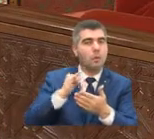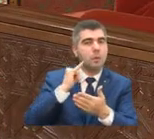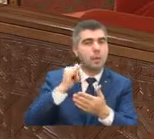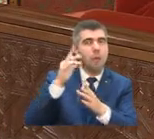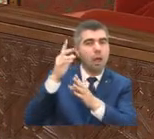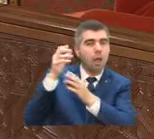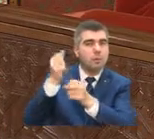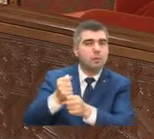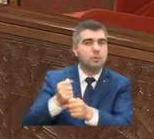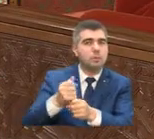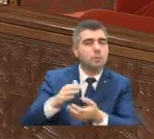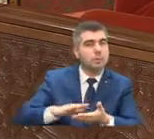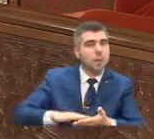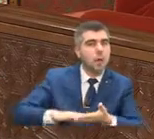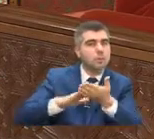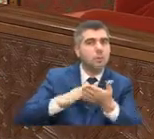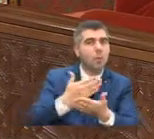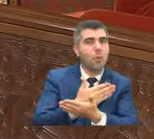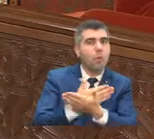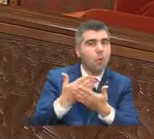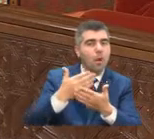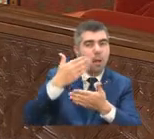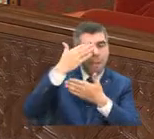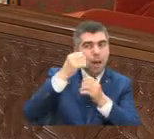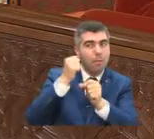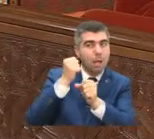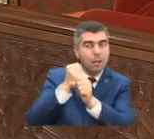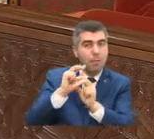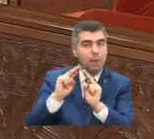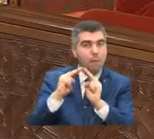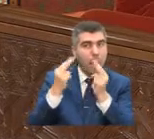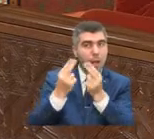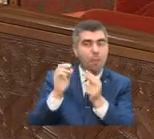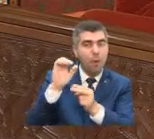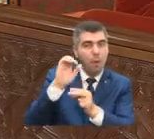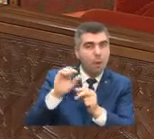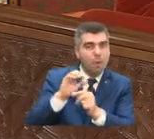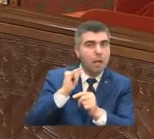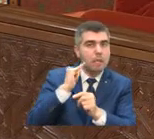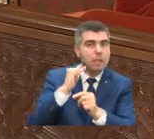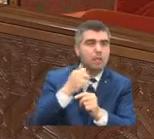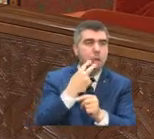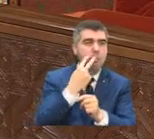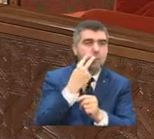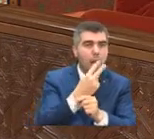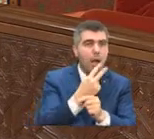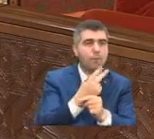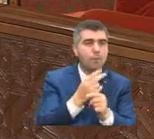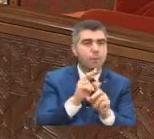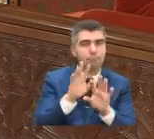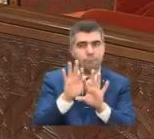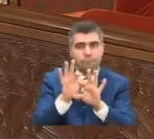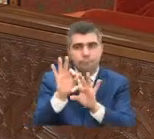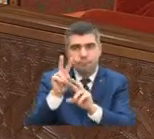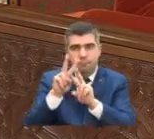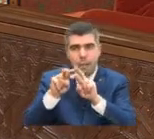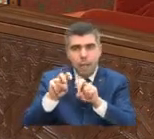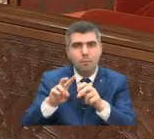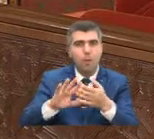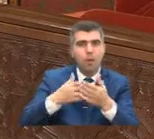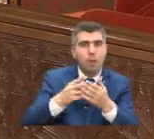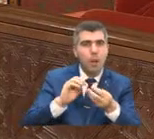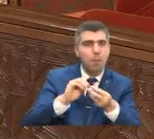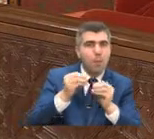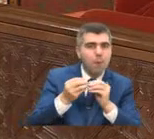هناك واحد تقييم يومي، ان لم اقل كل ساعه، يعني كيكون هناك واحد تقييم ومتابعه باش نمشيو لتحسين